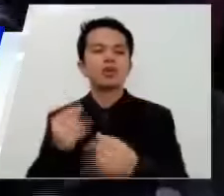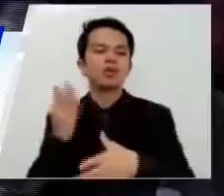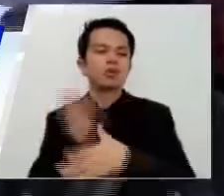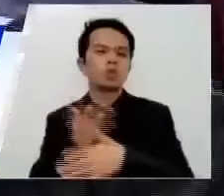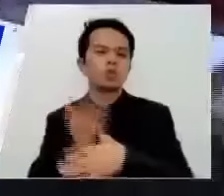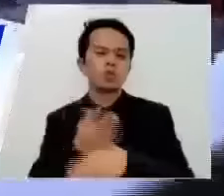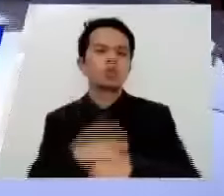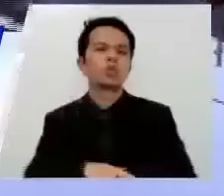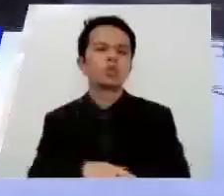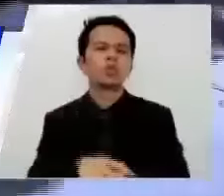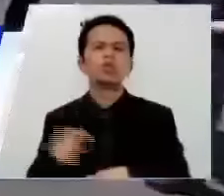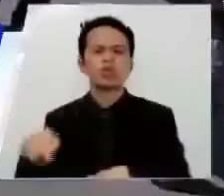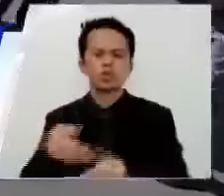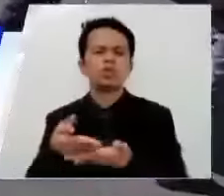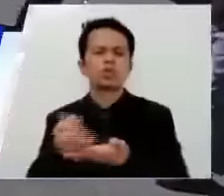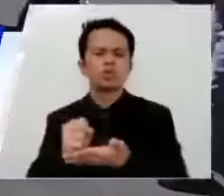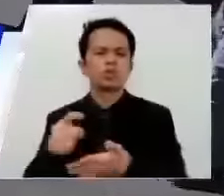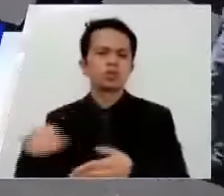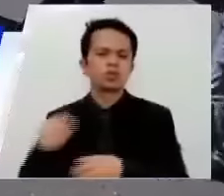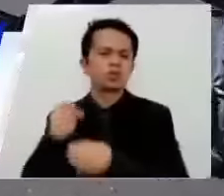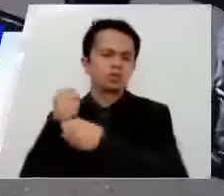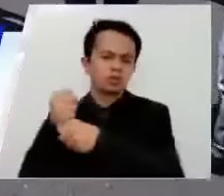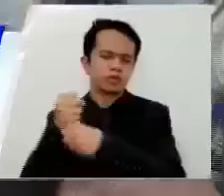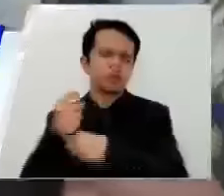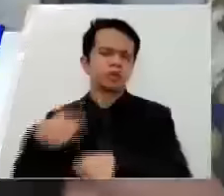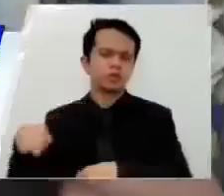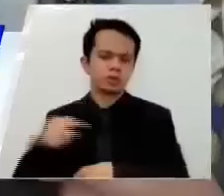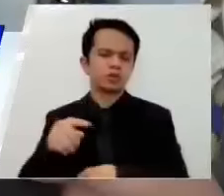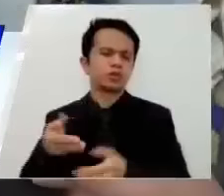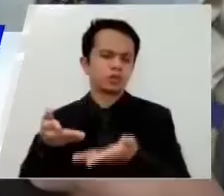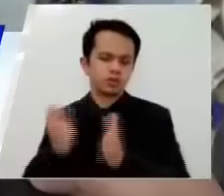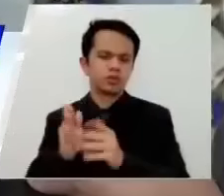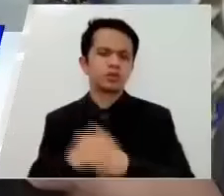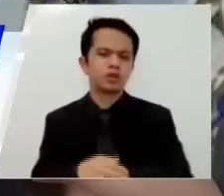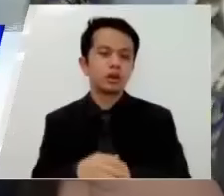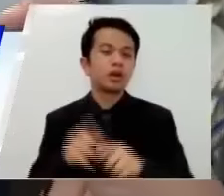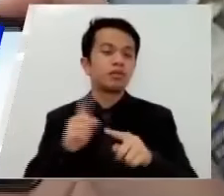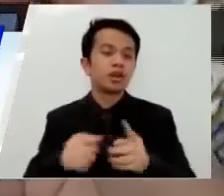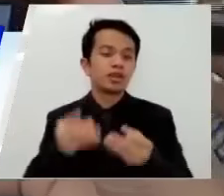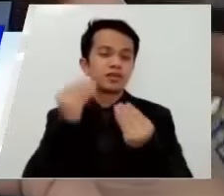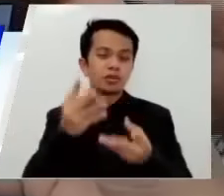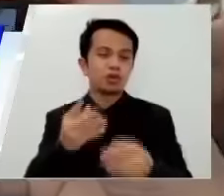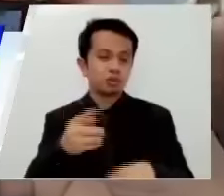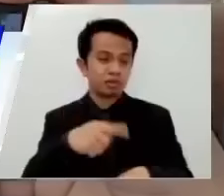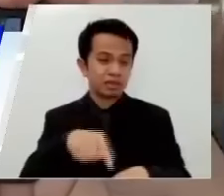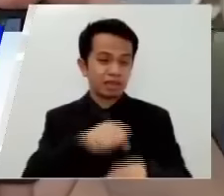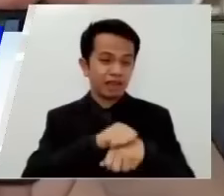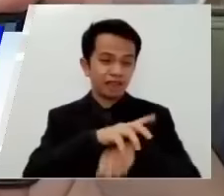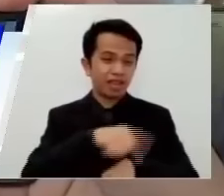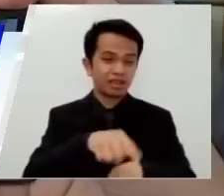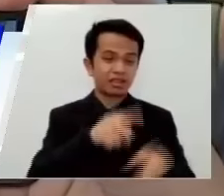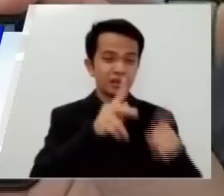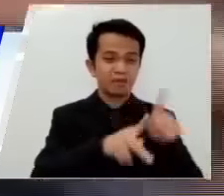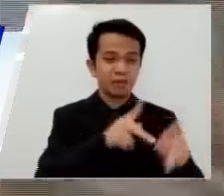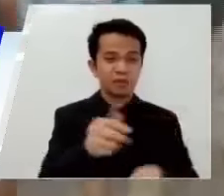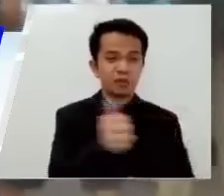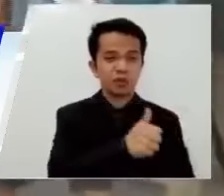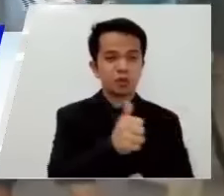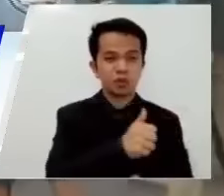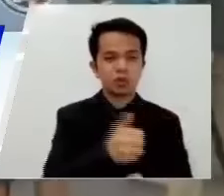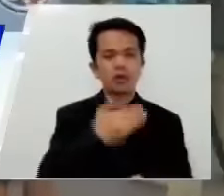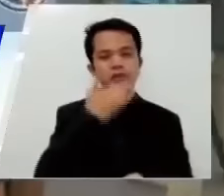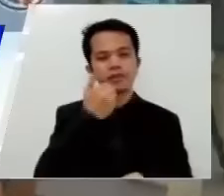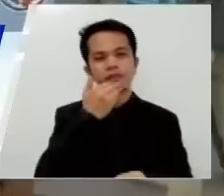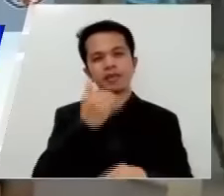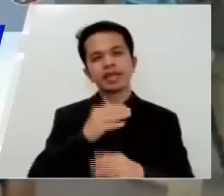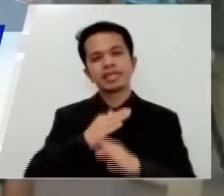na ipaglaban yung kanilang karapatan, no? Pero wag naman sanang maapektuhan yung mga traveling public natin.